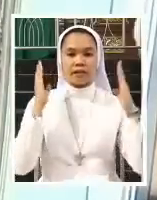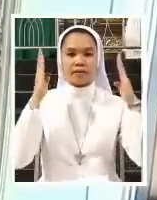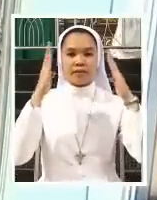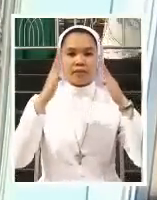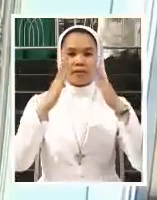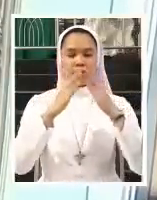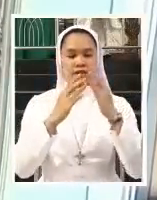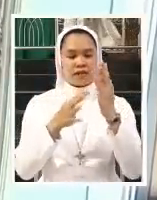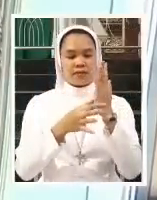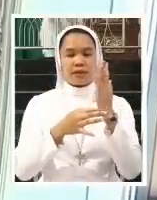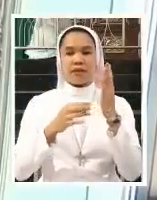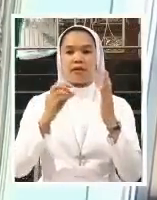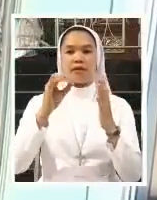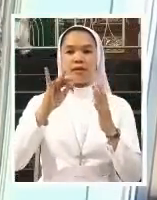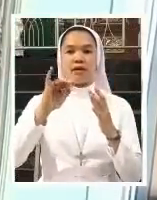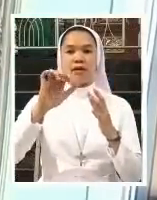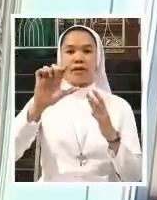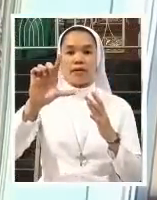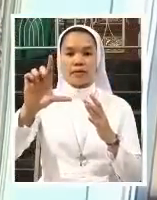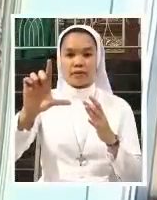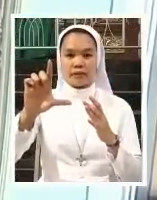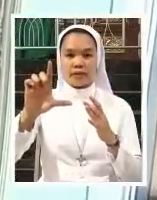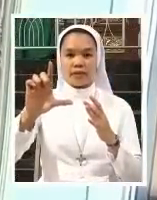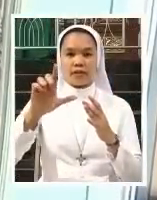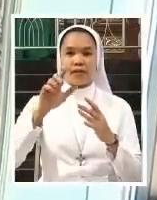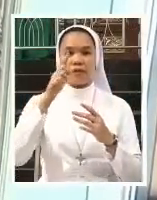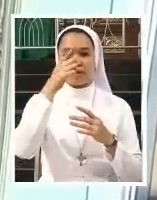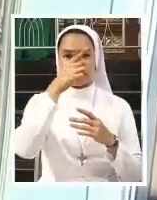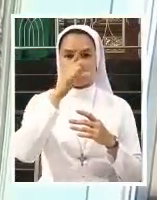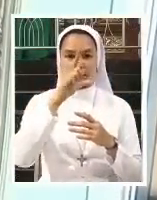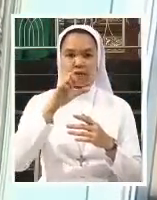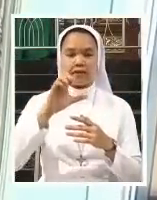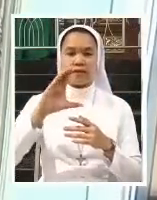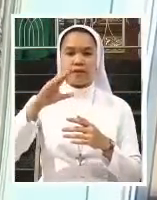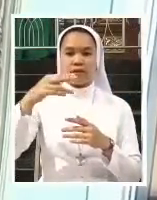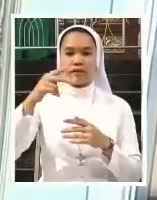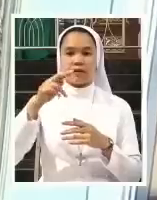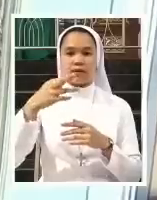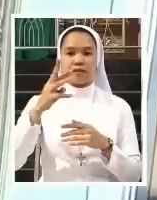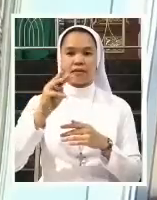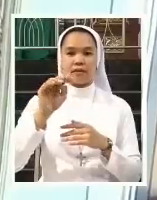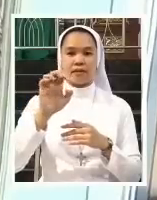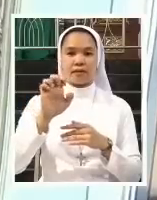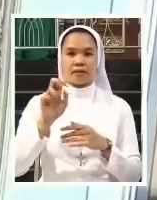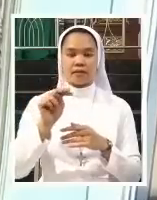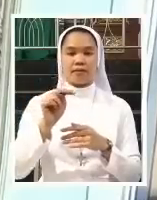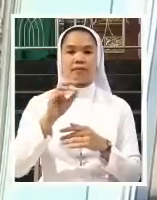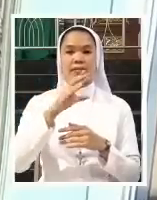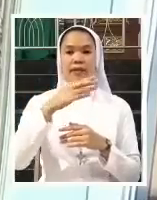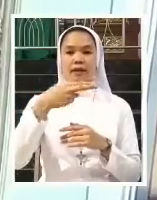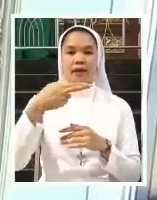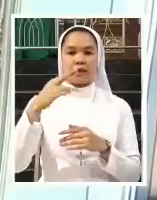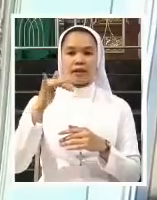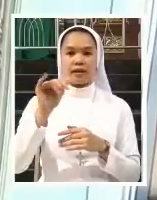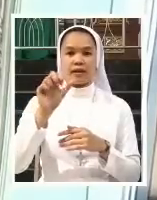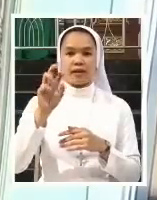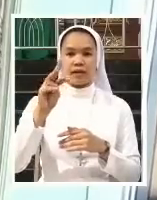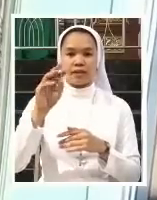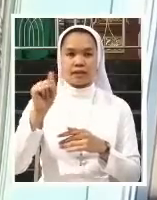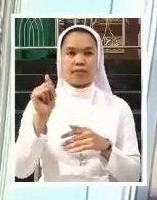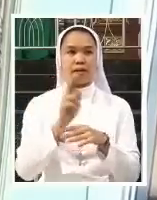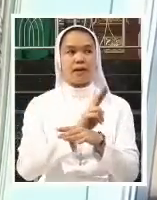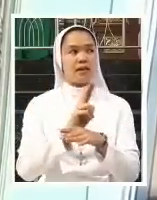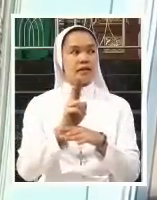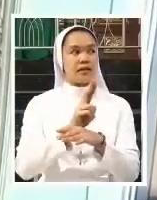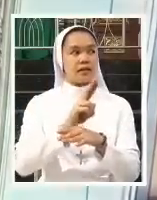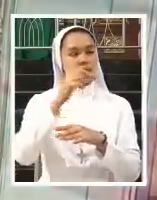oleum infirmorum, oleum catechumenado, asin an chrisma, nagagamiton